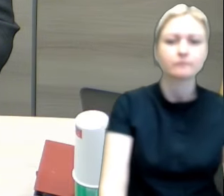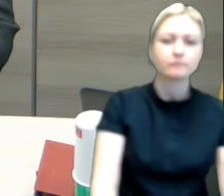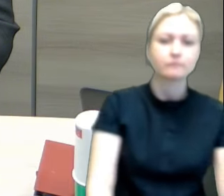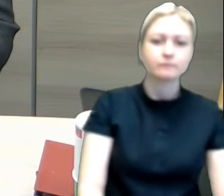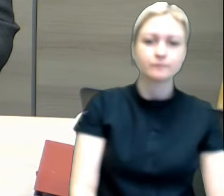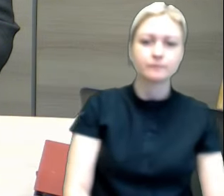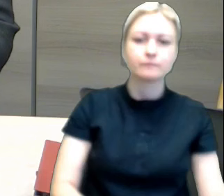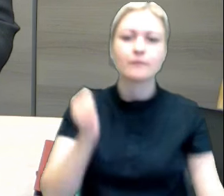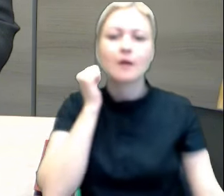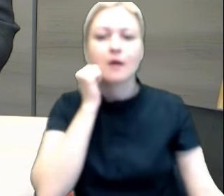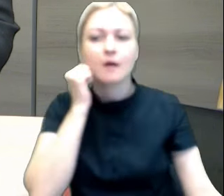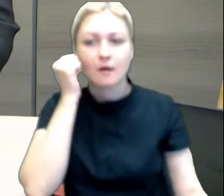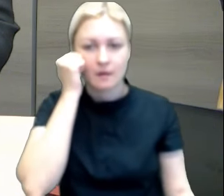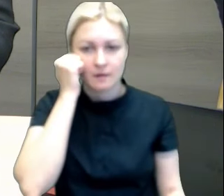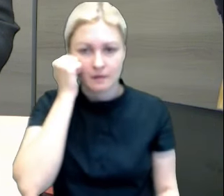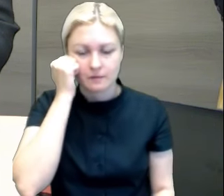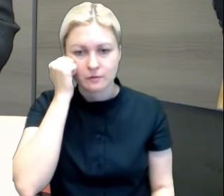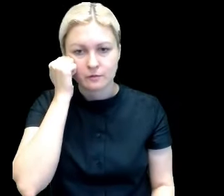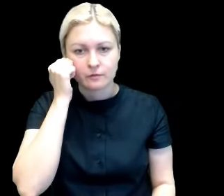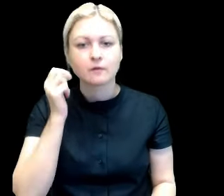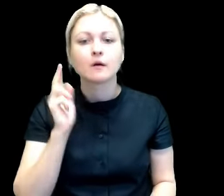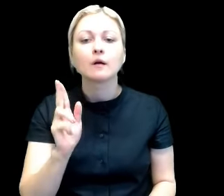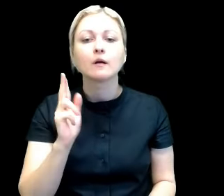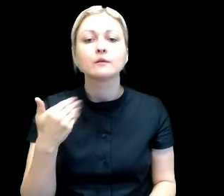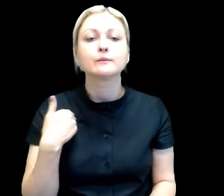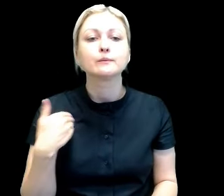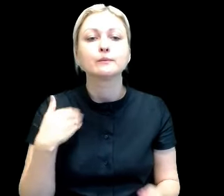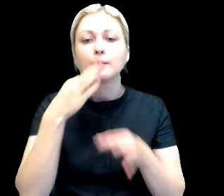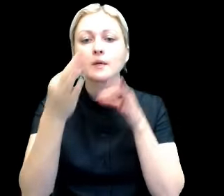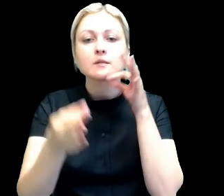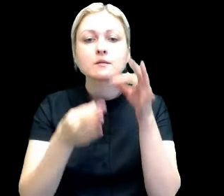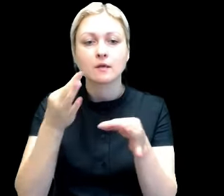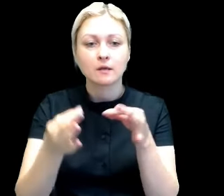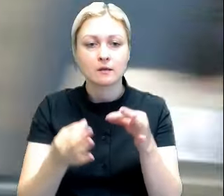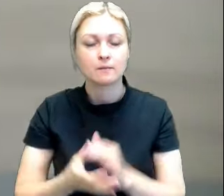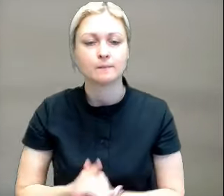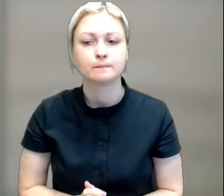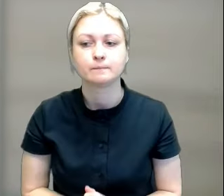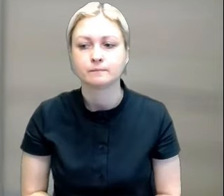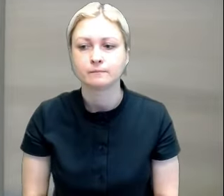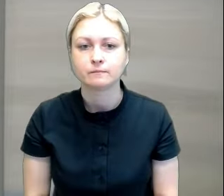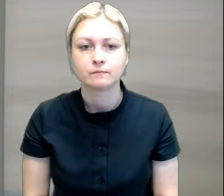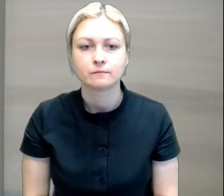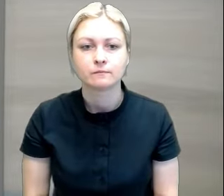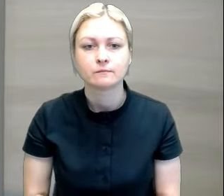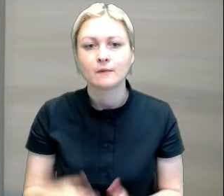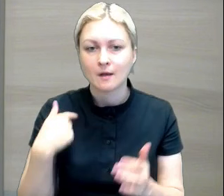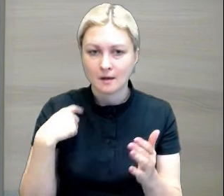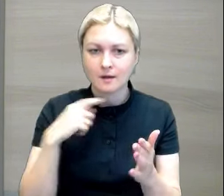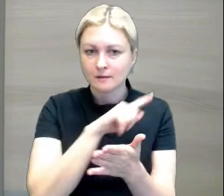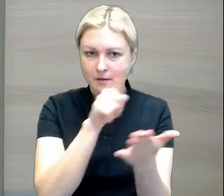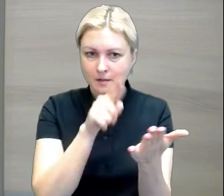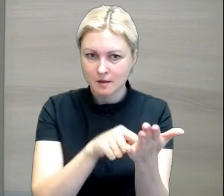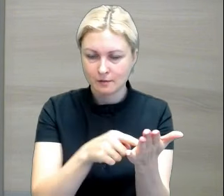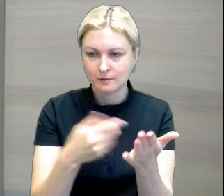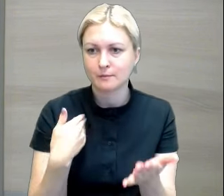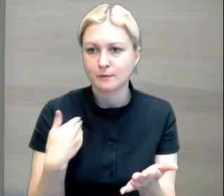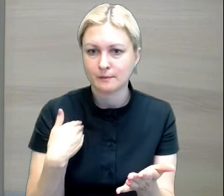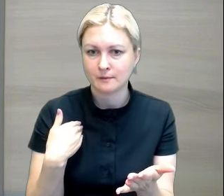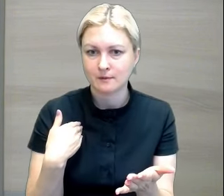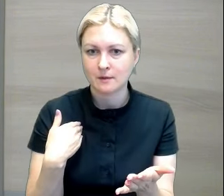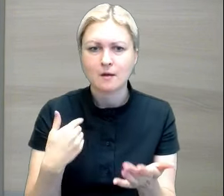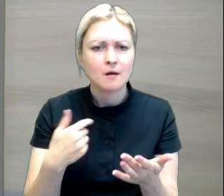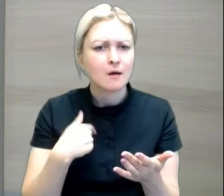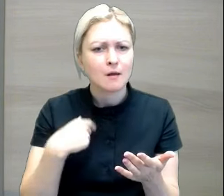pasisakymai atsiprašau tomas večys vat noriu užduot ir aš klausimą ir vis tiek aš noriu